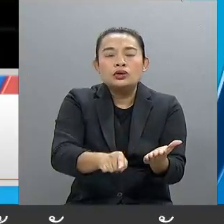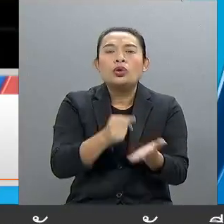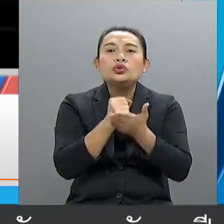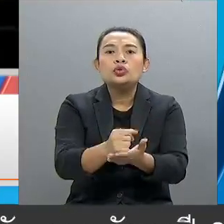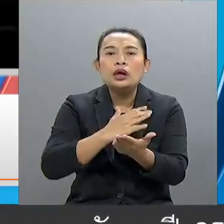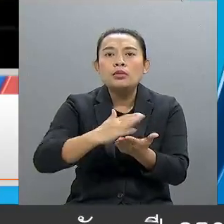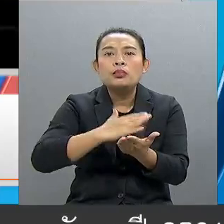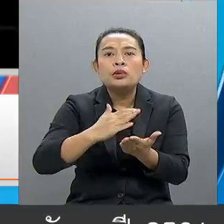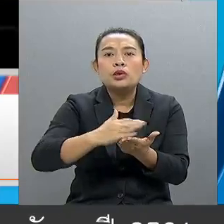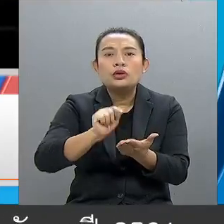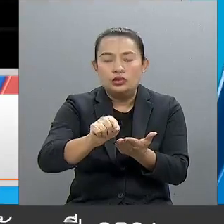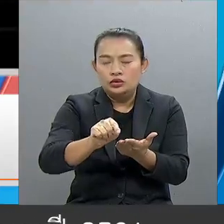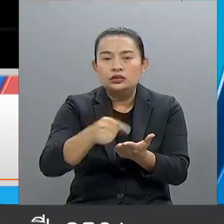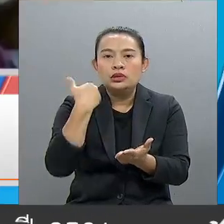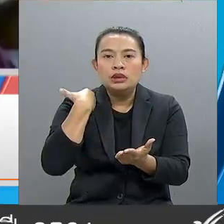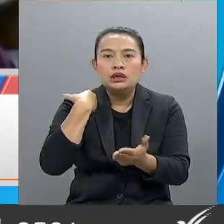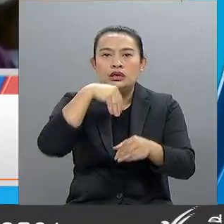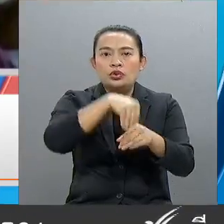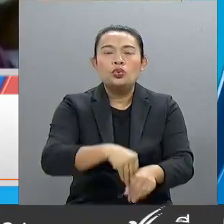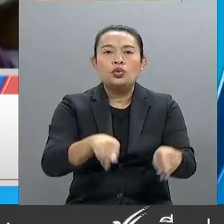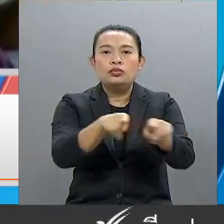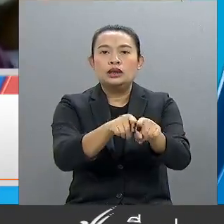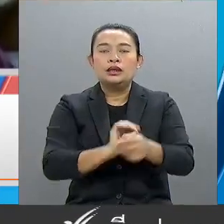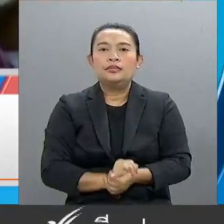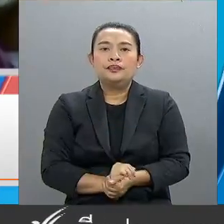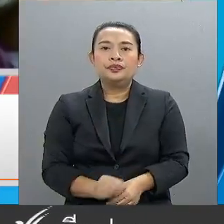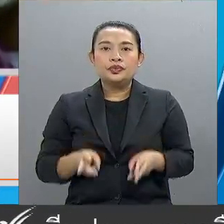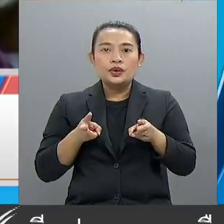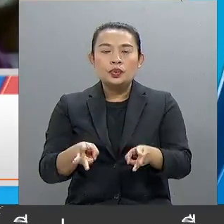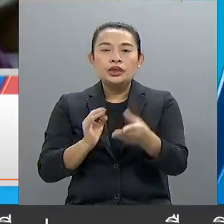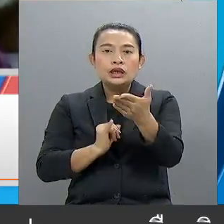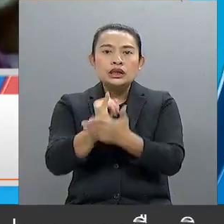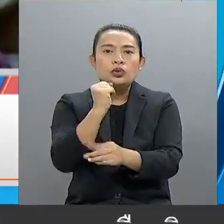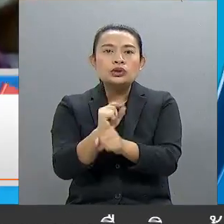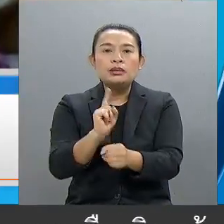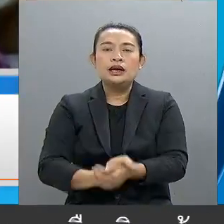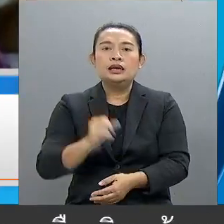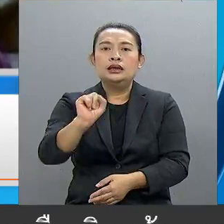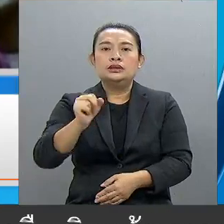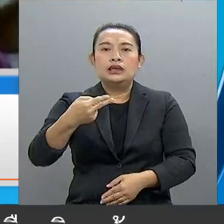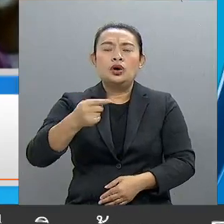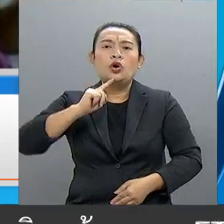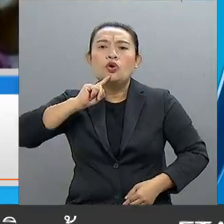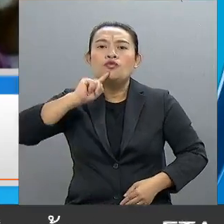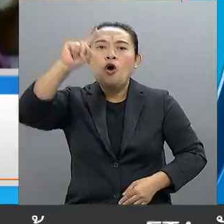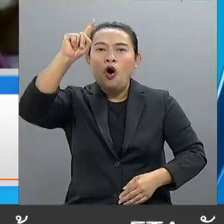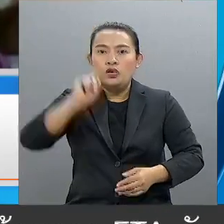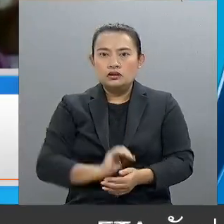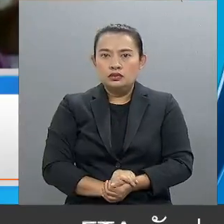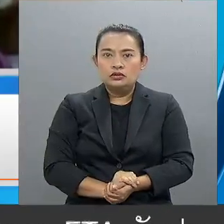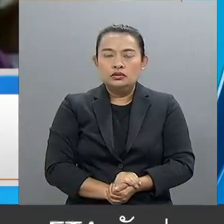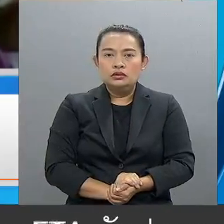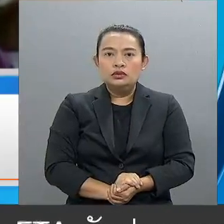างที่ถูกเนี่ยก็คือสากลต้องฟ้องต้องเรียกทายาทมาคุยถ้าทายาทไม่คุยก็ฟ้